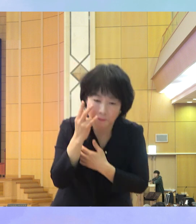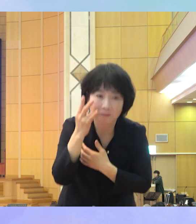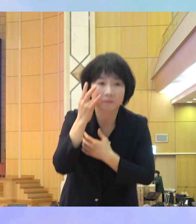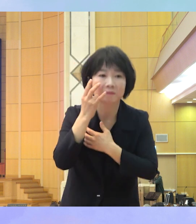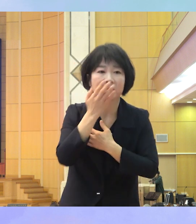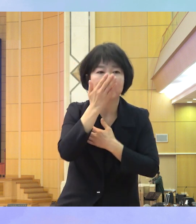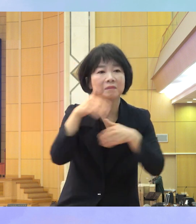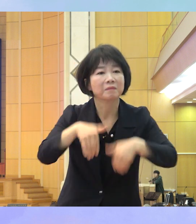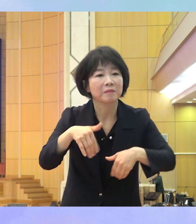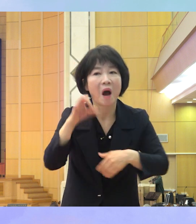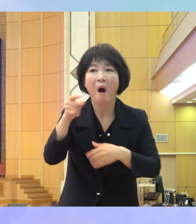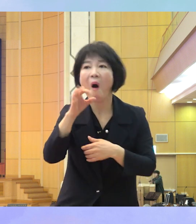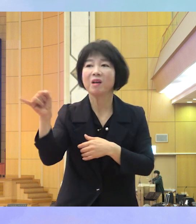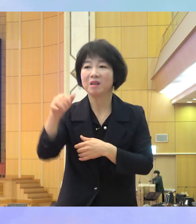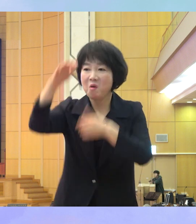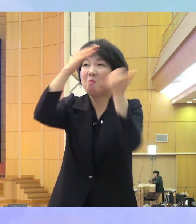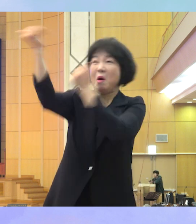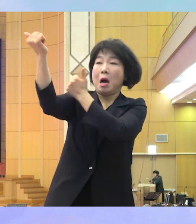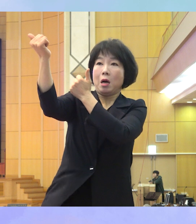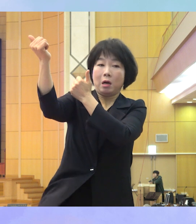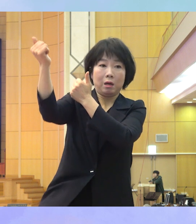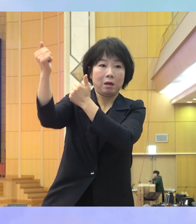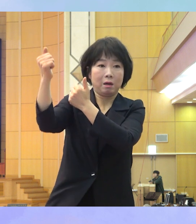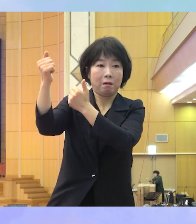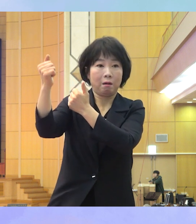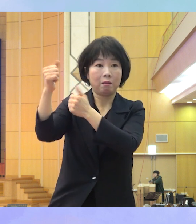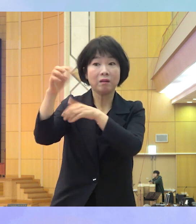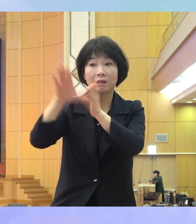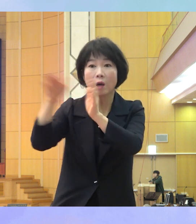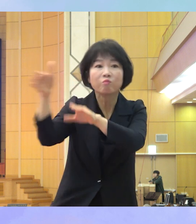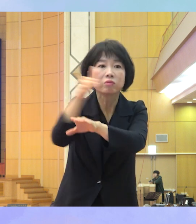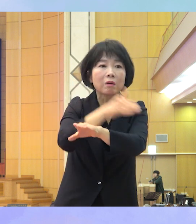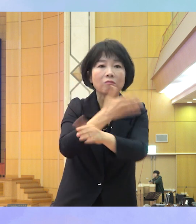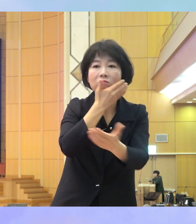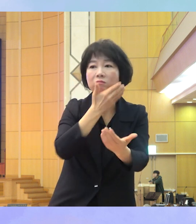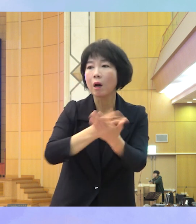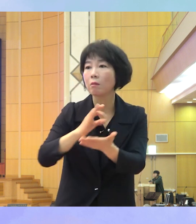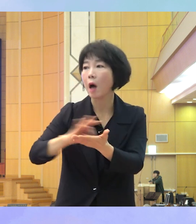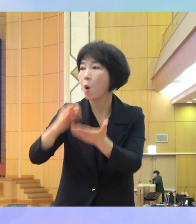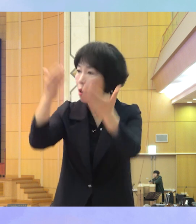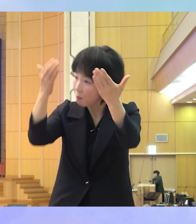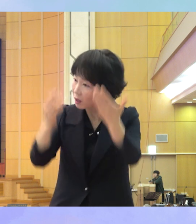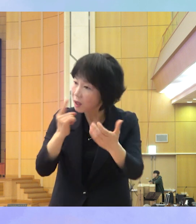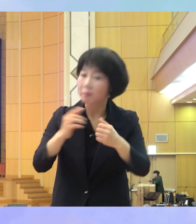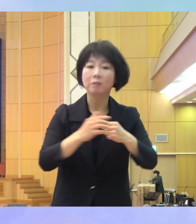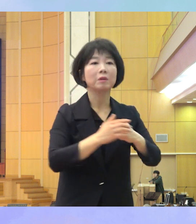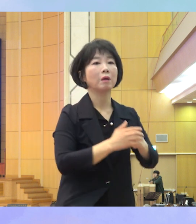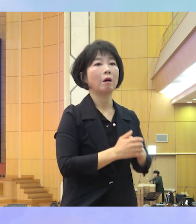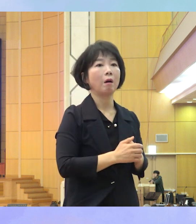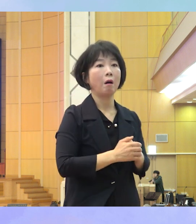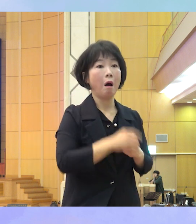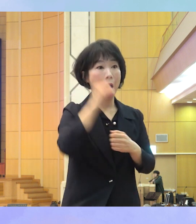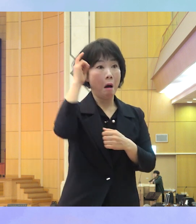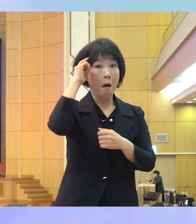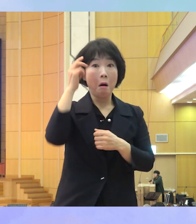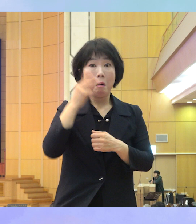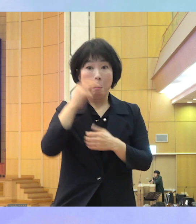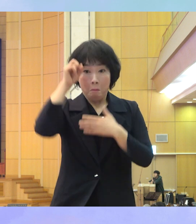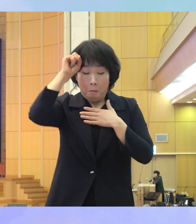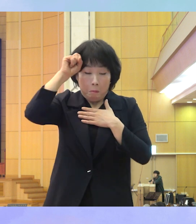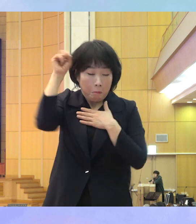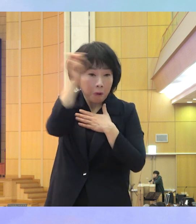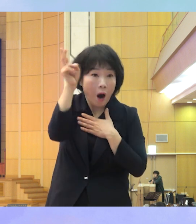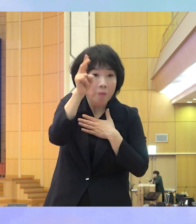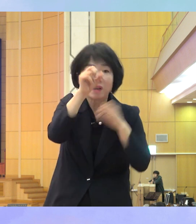거니까. 알겠지요? 그랬다고 그러잖아요. 사람은 이렇게 전혀 생각지도